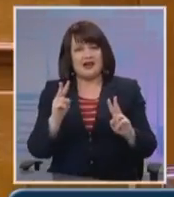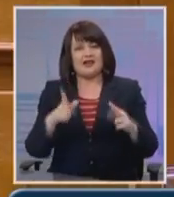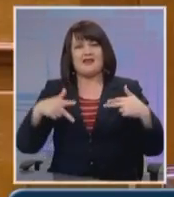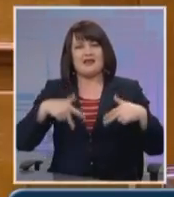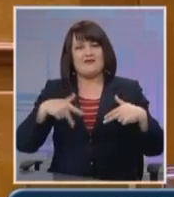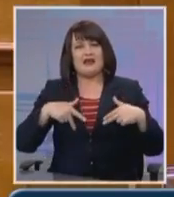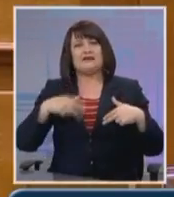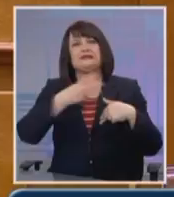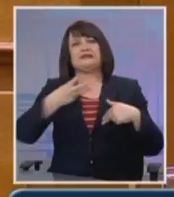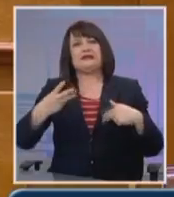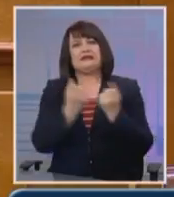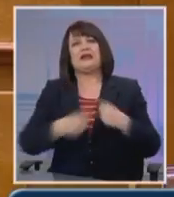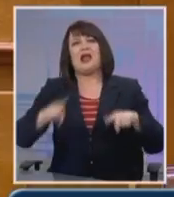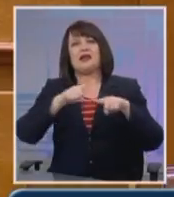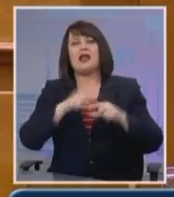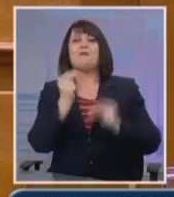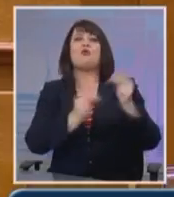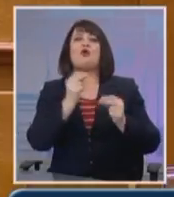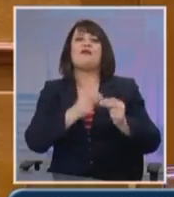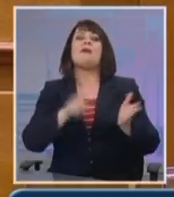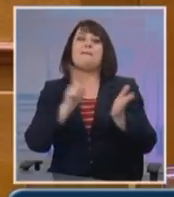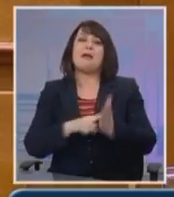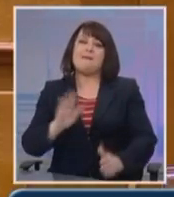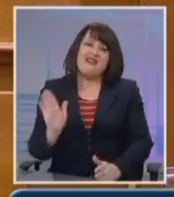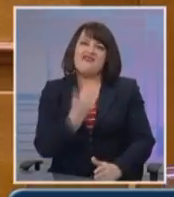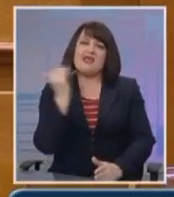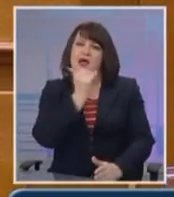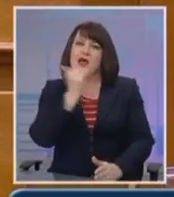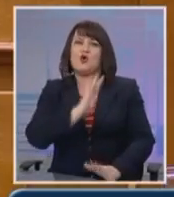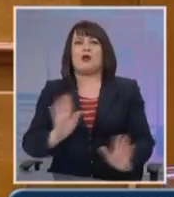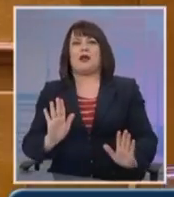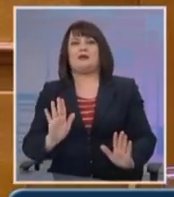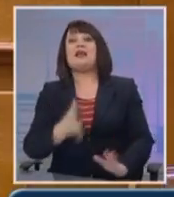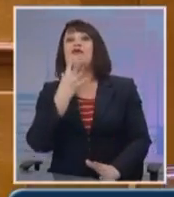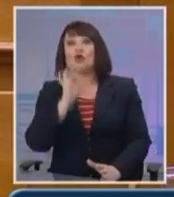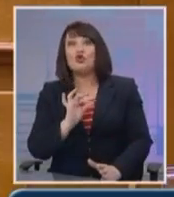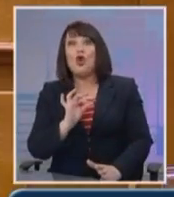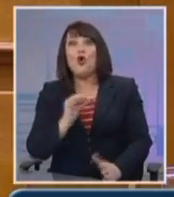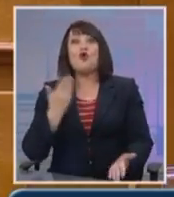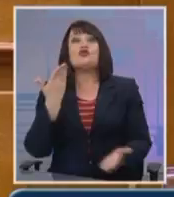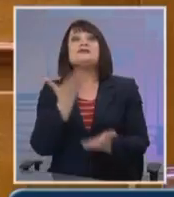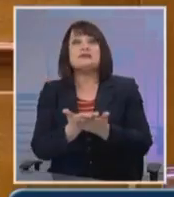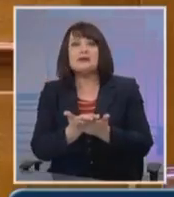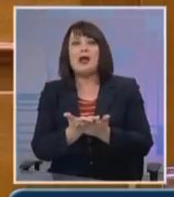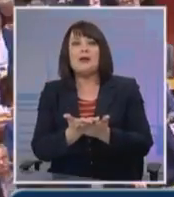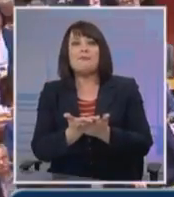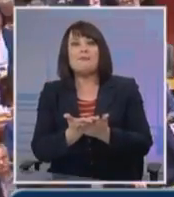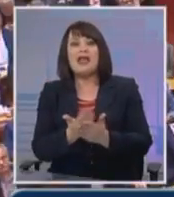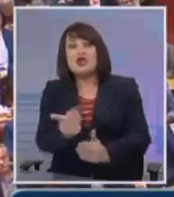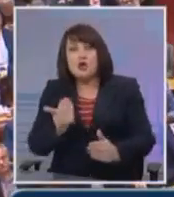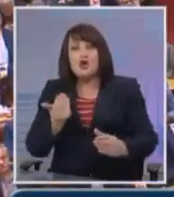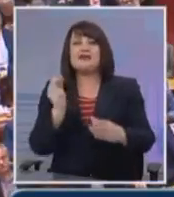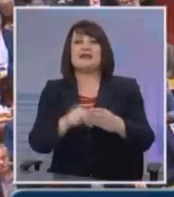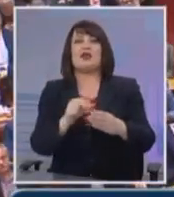κυβέρνηση ΣΥΡΙΖΑ-ΑΝΕΛ είναι το πρόβλημα και γι' αυτό πρέπει να φύγει το συντομότερο. Και γι' αυτό το αίτημά μας για πρόωρες